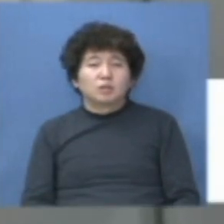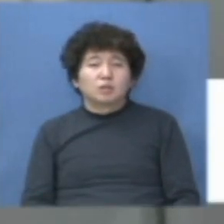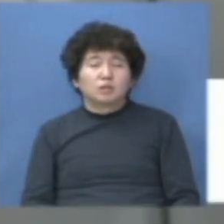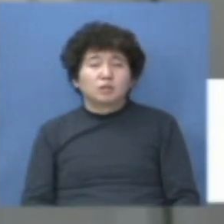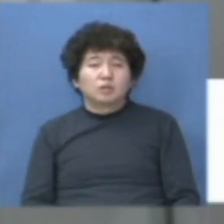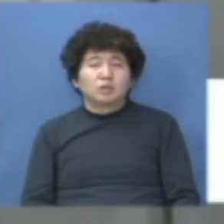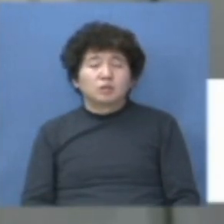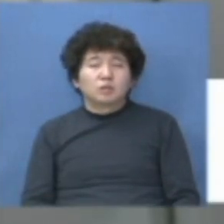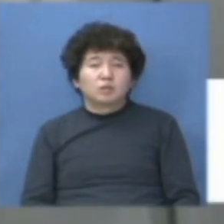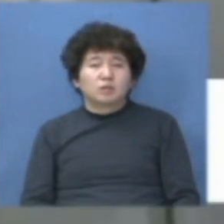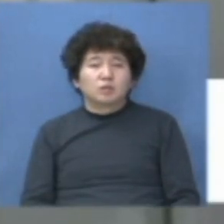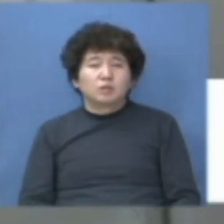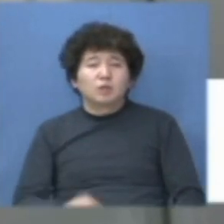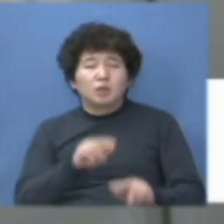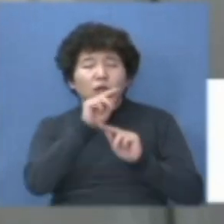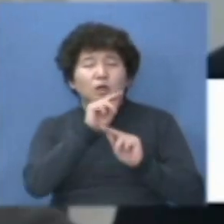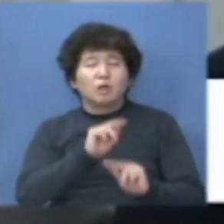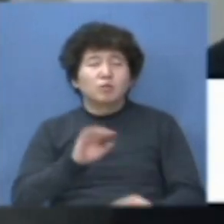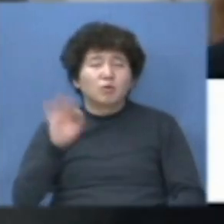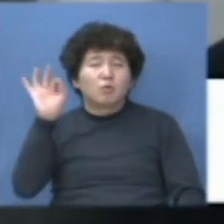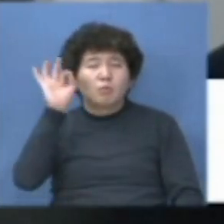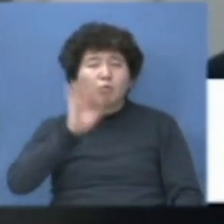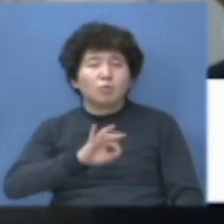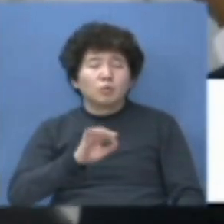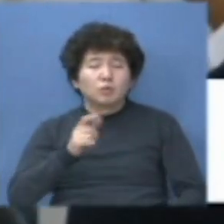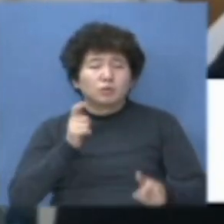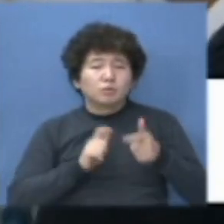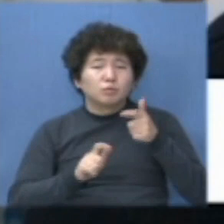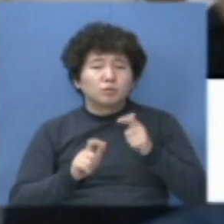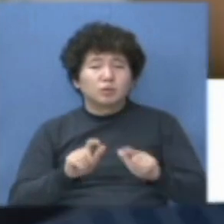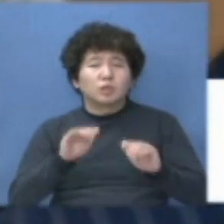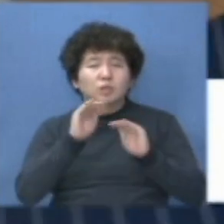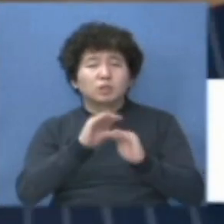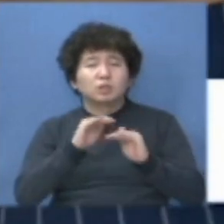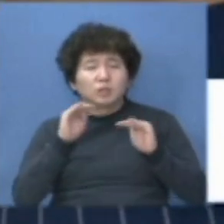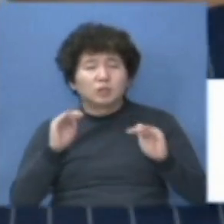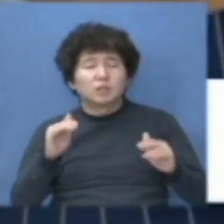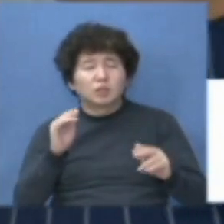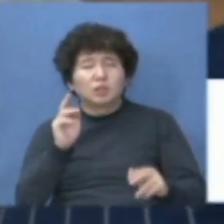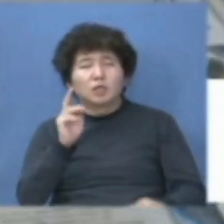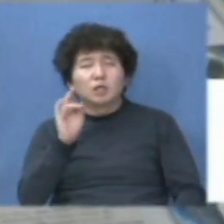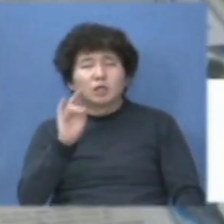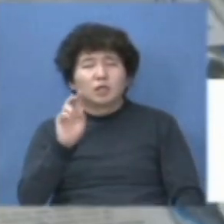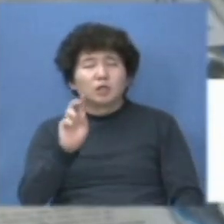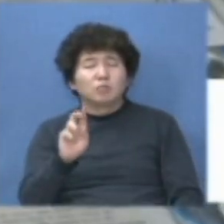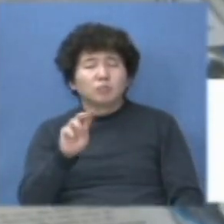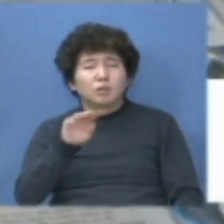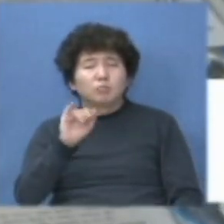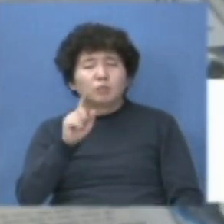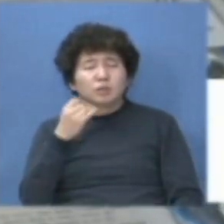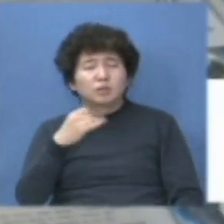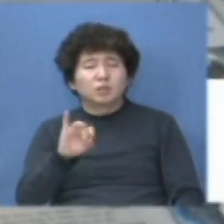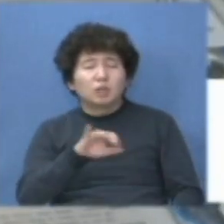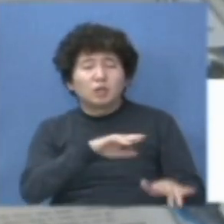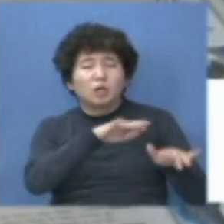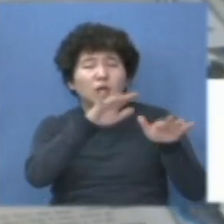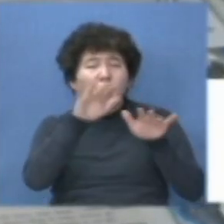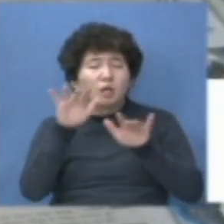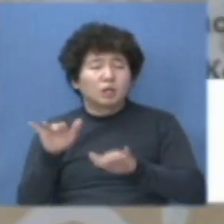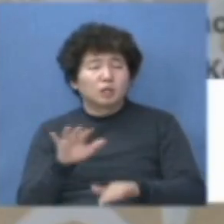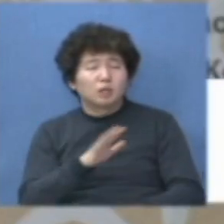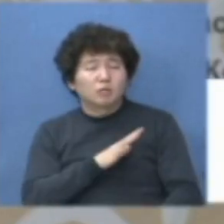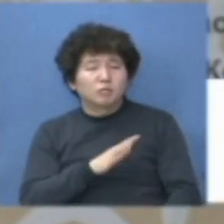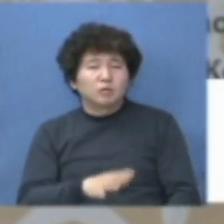бөлім қызметкерлерінің жұмысы жайлы. Студенттер мен оқушылар Ұлттық қауіпсіздік комитетінің мұражайын аралап, ерекше әсер